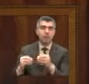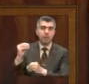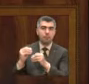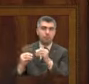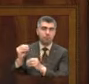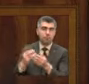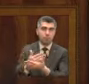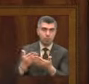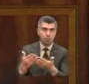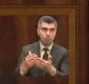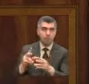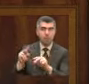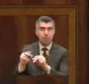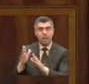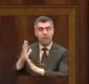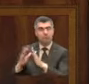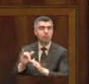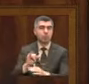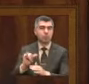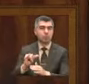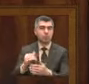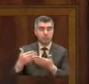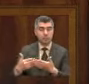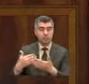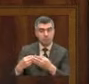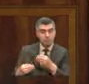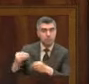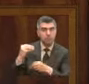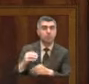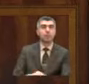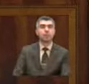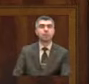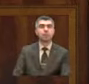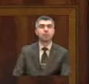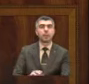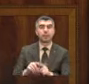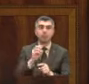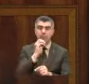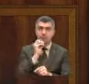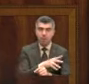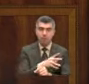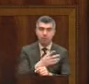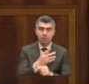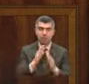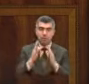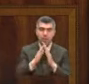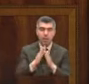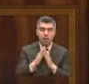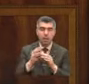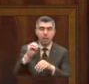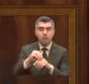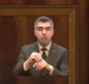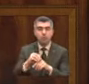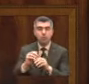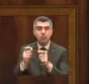تقليدية تفتقر إلى الإبداع والتجديد، سواء تعلق الأمر بالتخلص من النفايات أو معالجتها أو